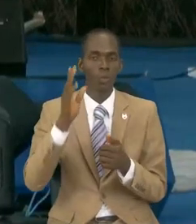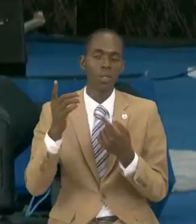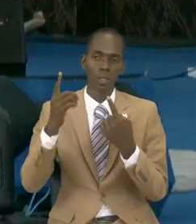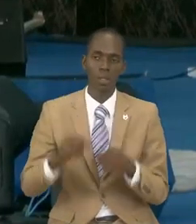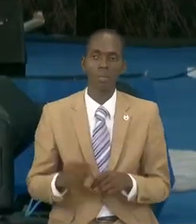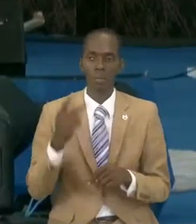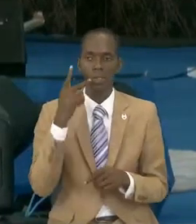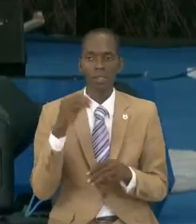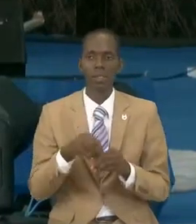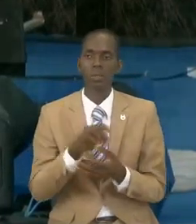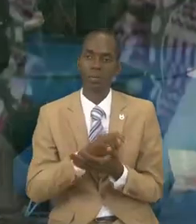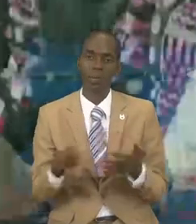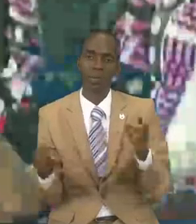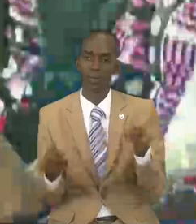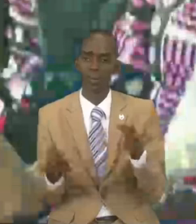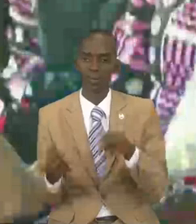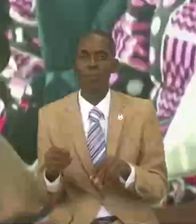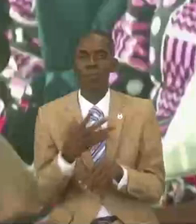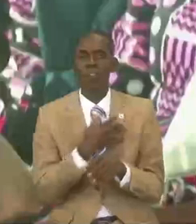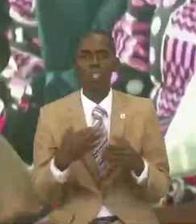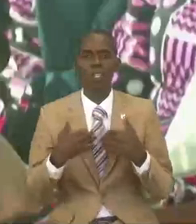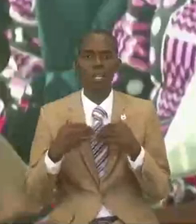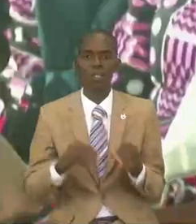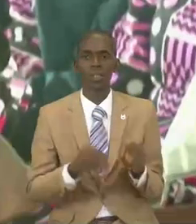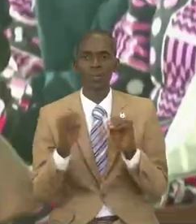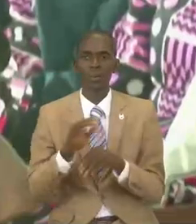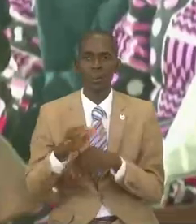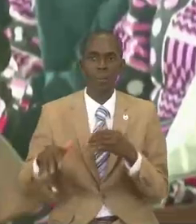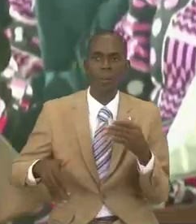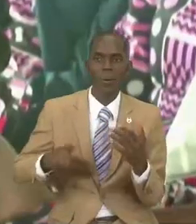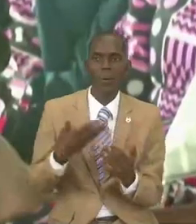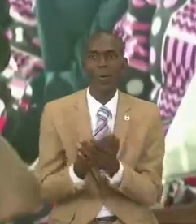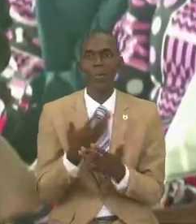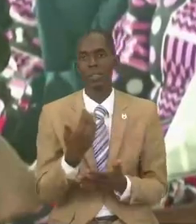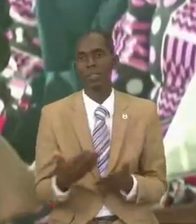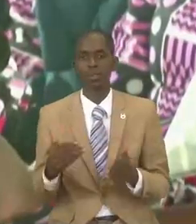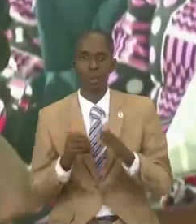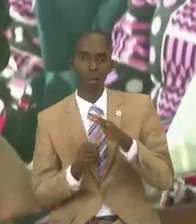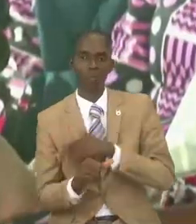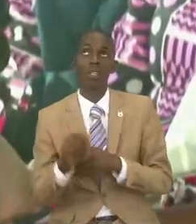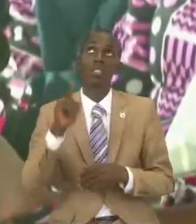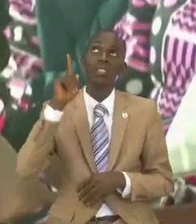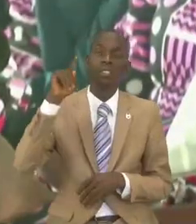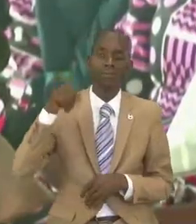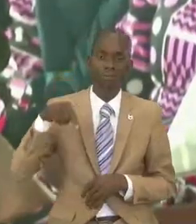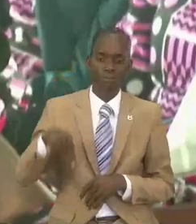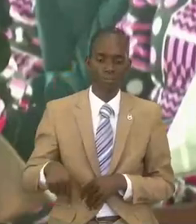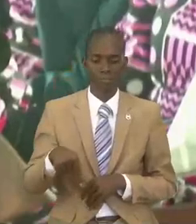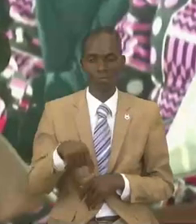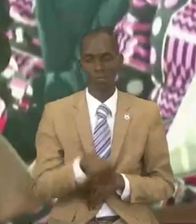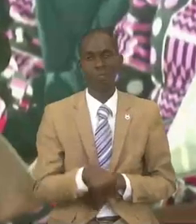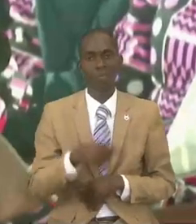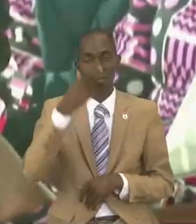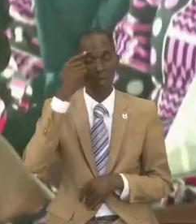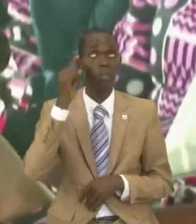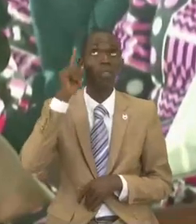à venir. Verset 22. Il a tout mis sous ses pieds, parce qu'il